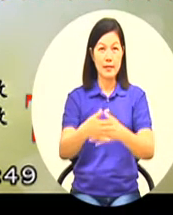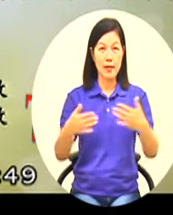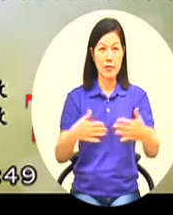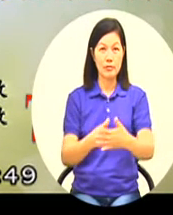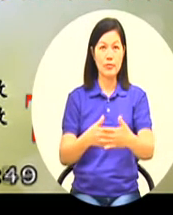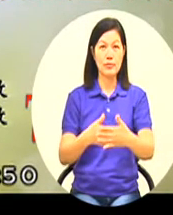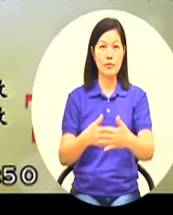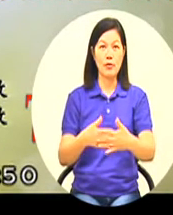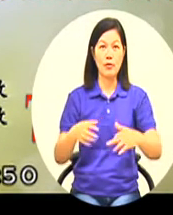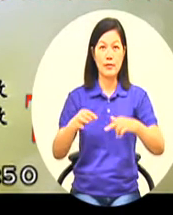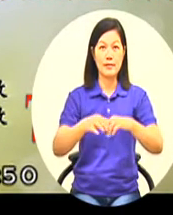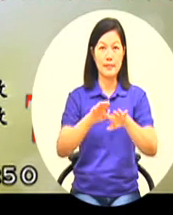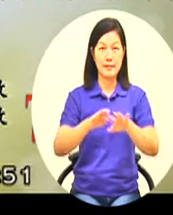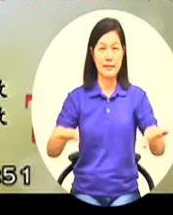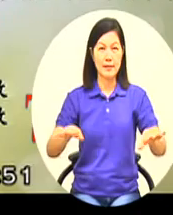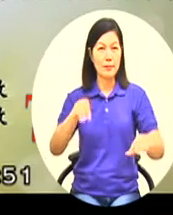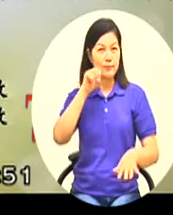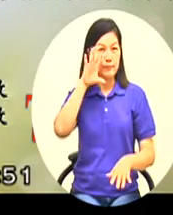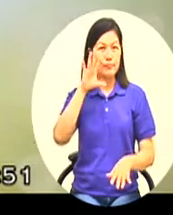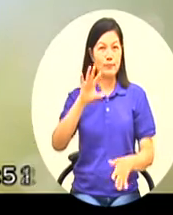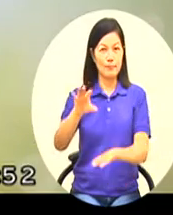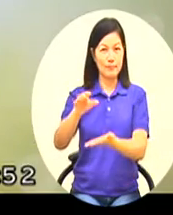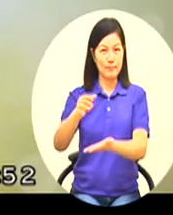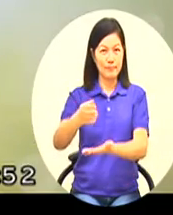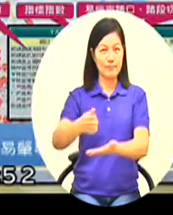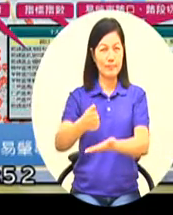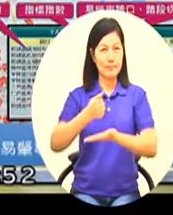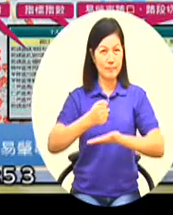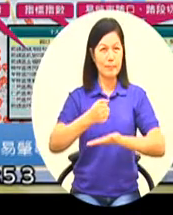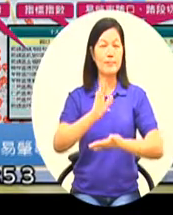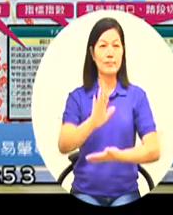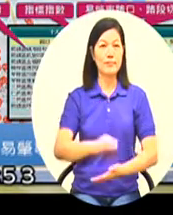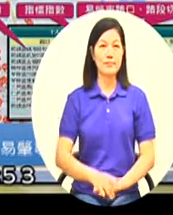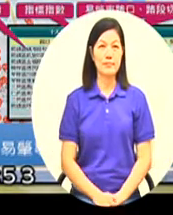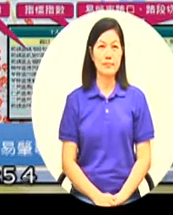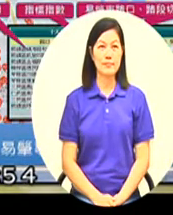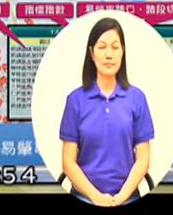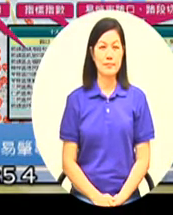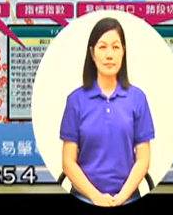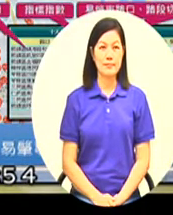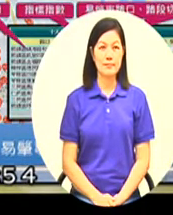酒驾全国第一名。另外为了提醒